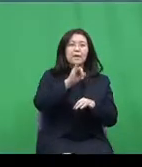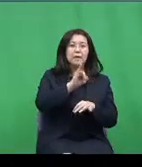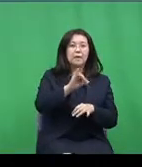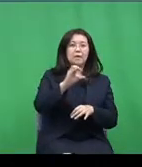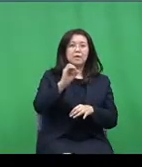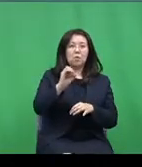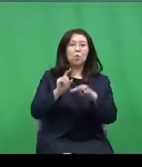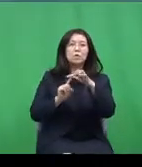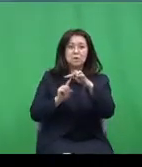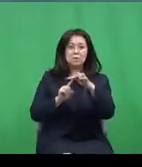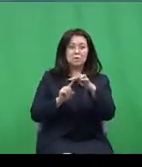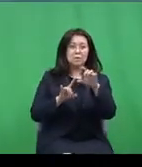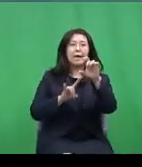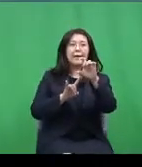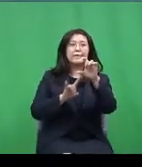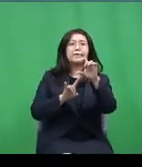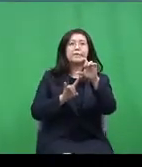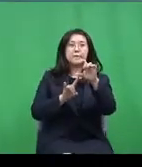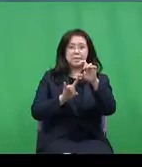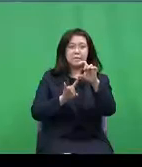IoT、あるいは ICT、